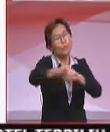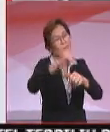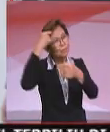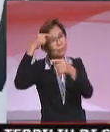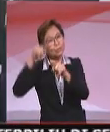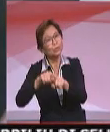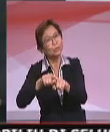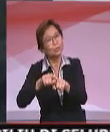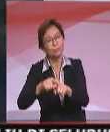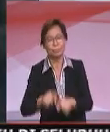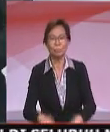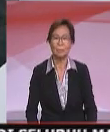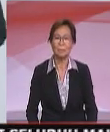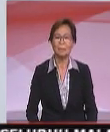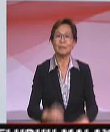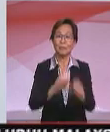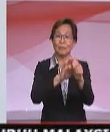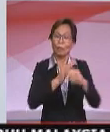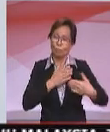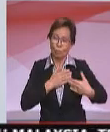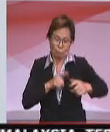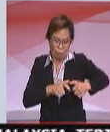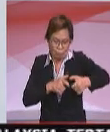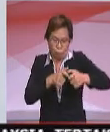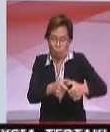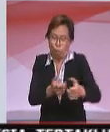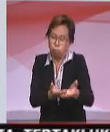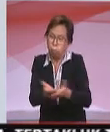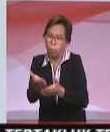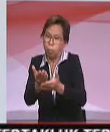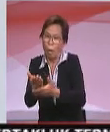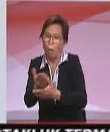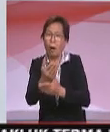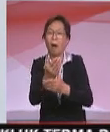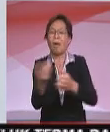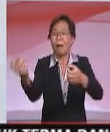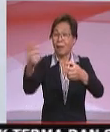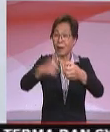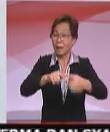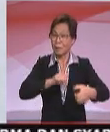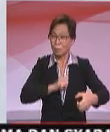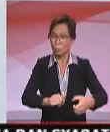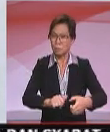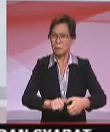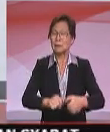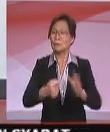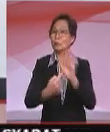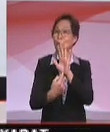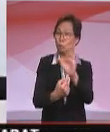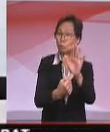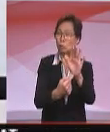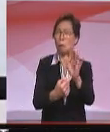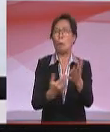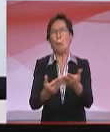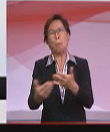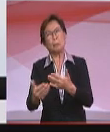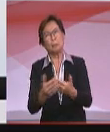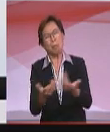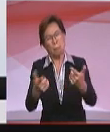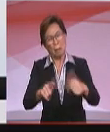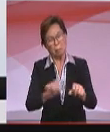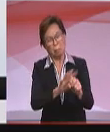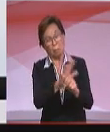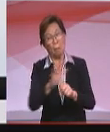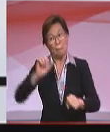ini. Komitmen berterusan sektor hal ehwal Islam negara terselah biarpun diuji dengan ancaman wabak.